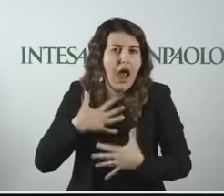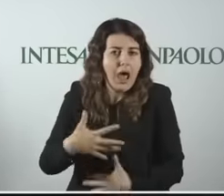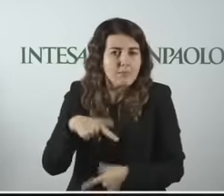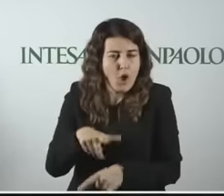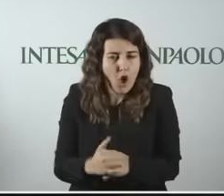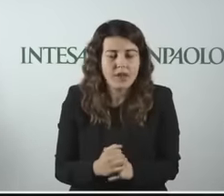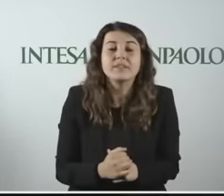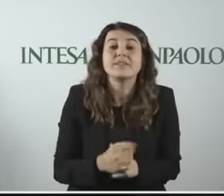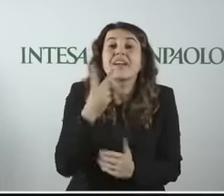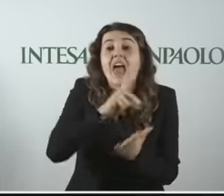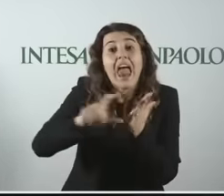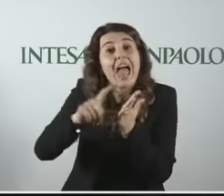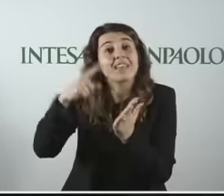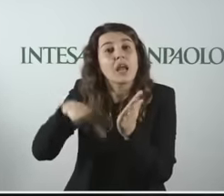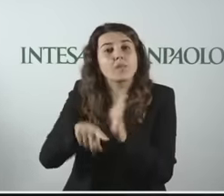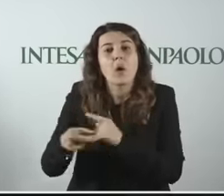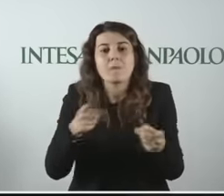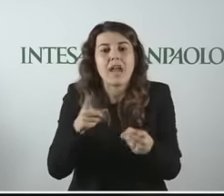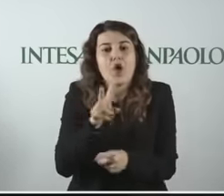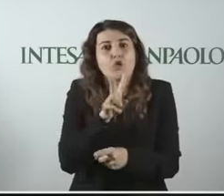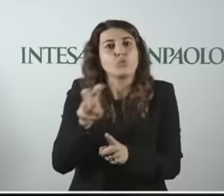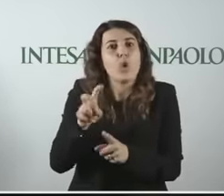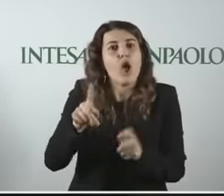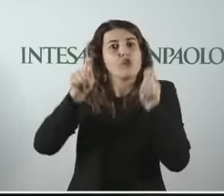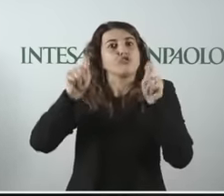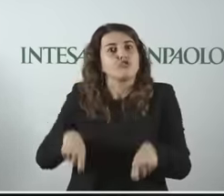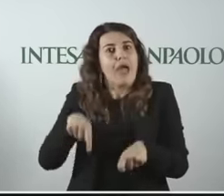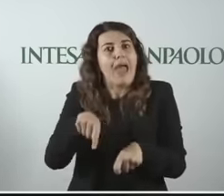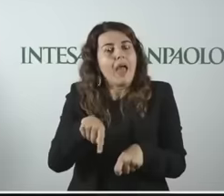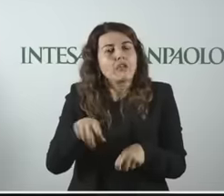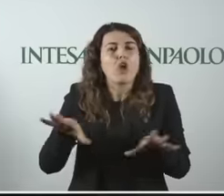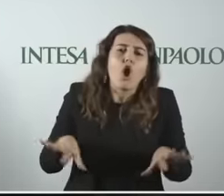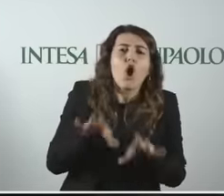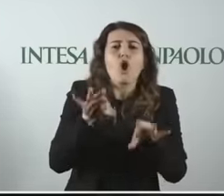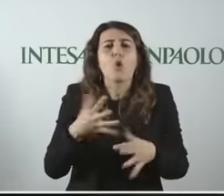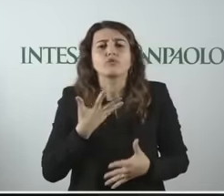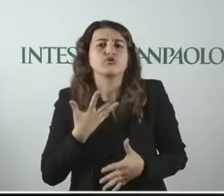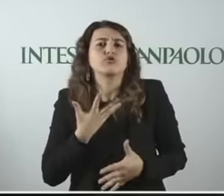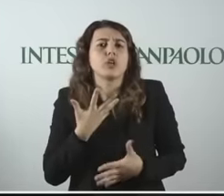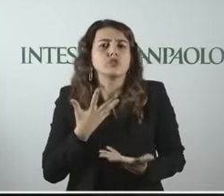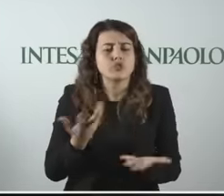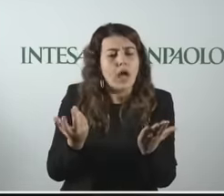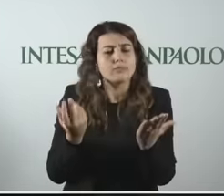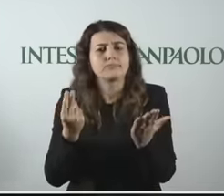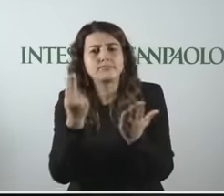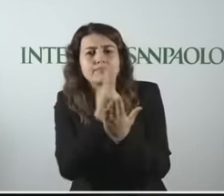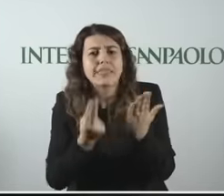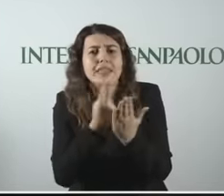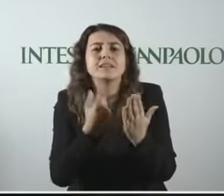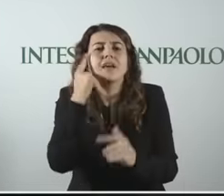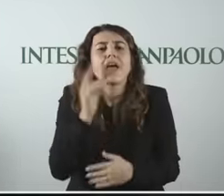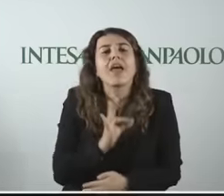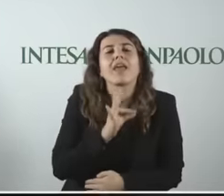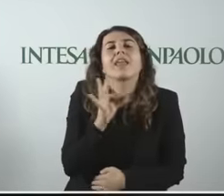letteratura medievale amorosa a partire dal 200 comincia a comparire qualche miniatura in cui si vede l'innamorato